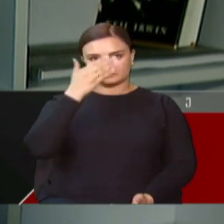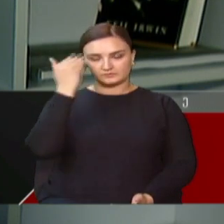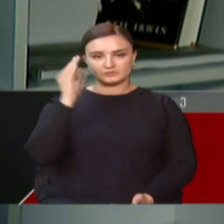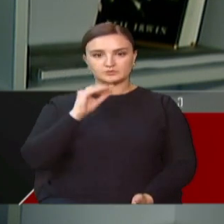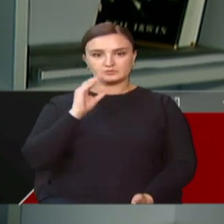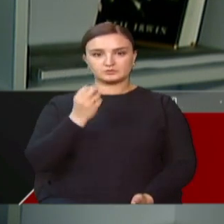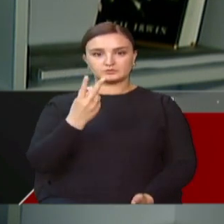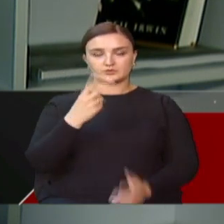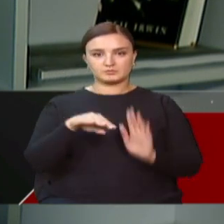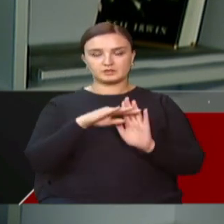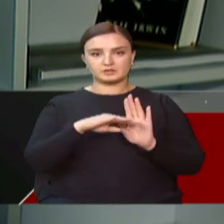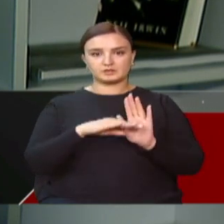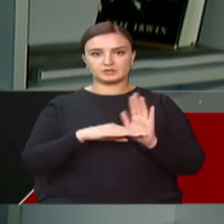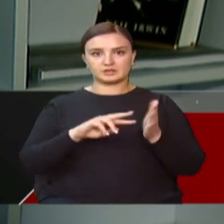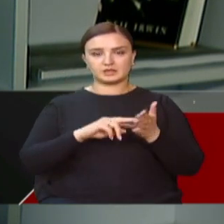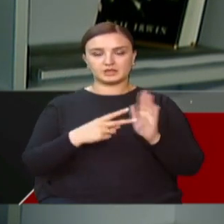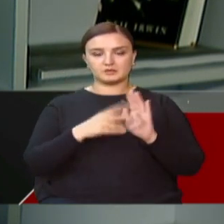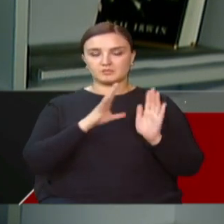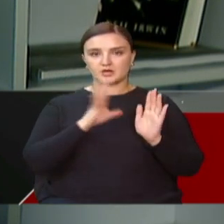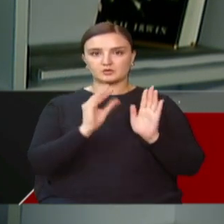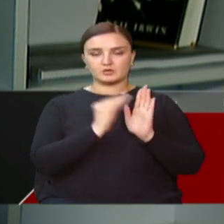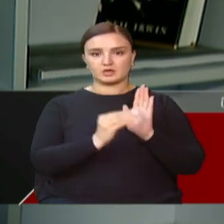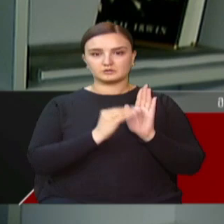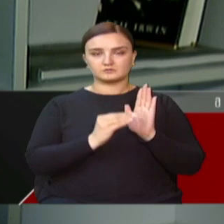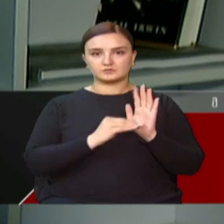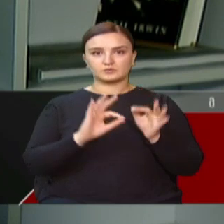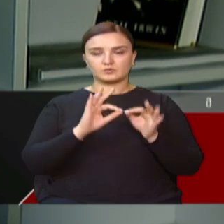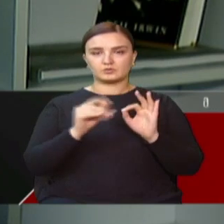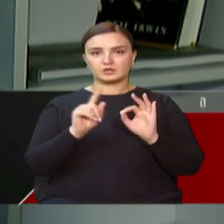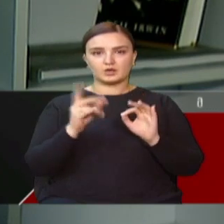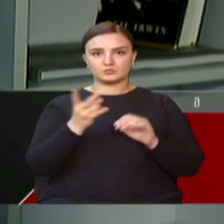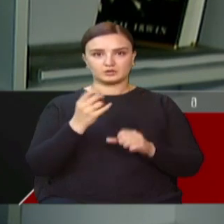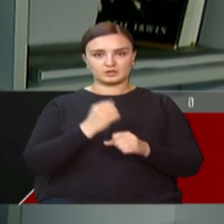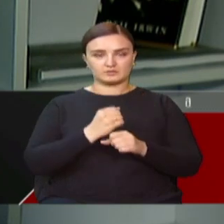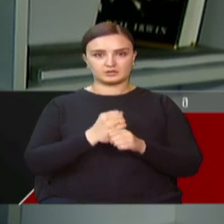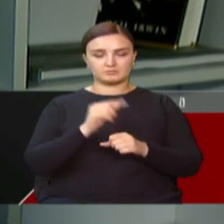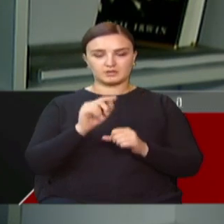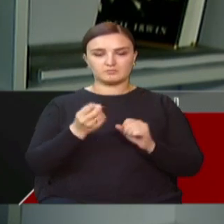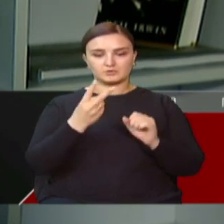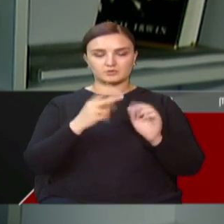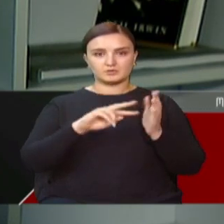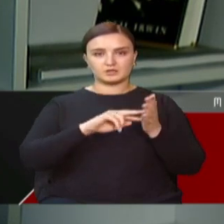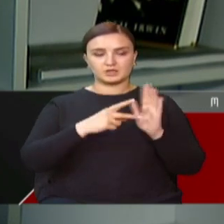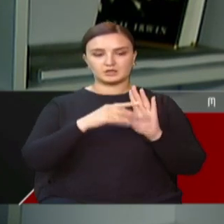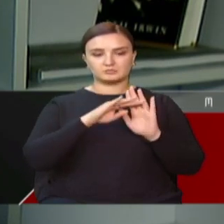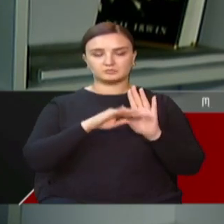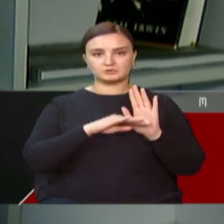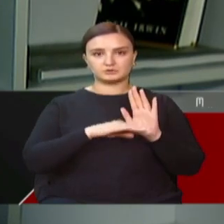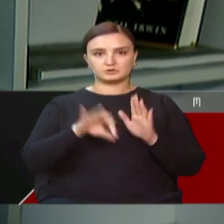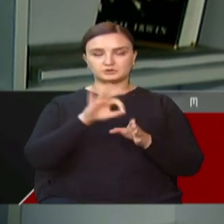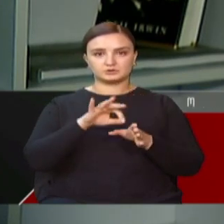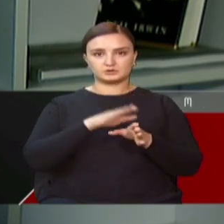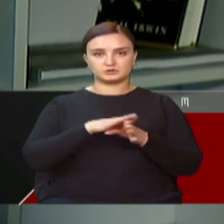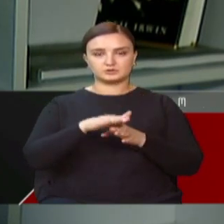მოგცეს, იქ არ იყო გაწერილი კონკრეტულად რა როგორ უნდა გაგვეკეთებინა, არამედ ამ 12 პუნქტის შესრულების